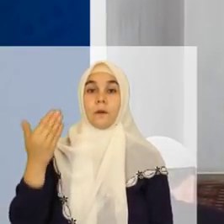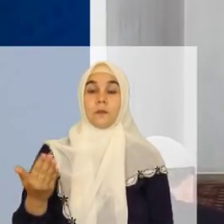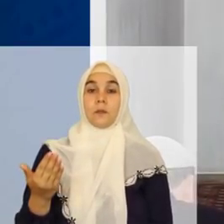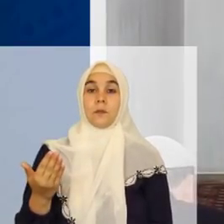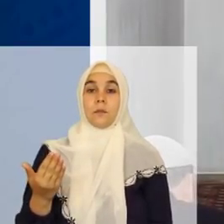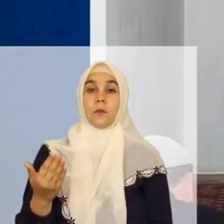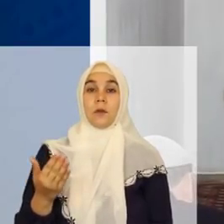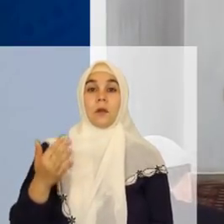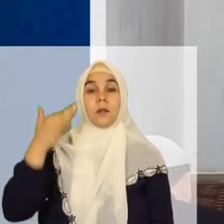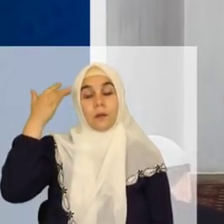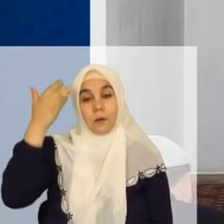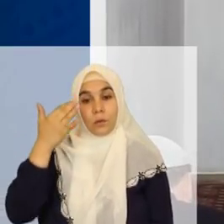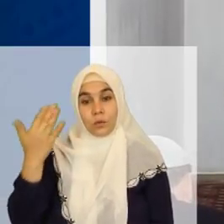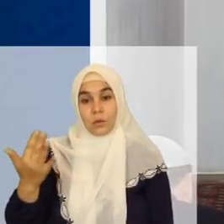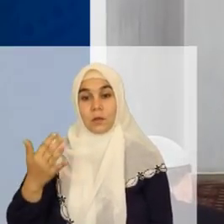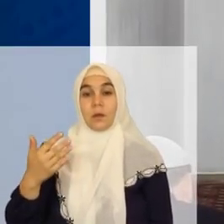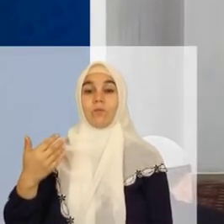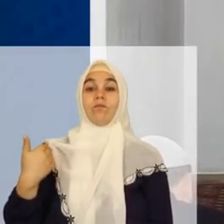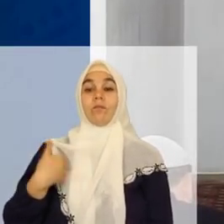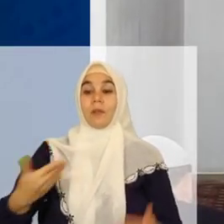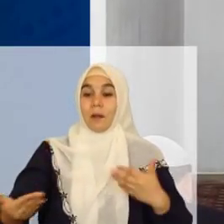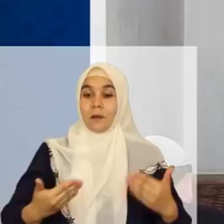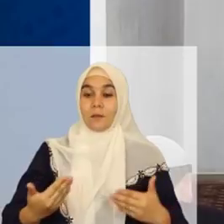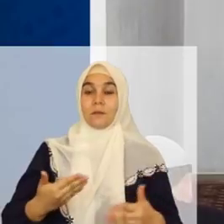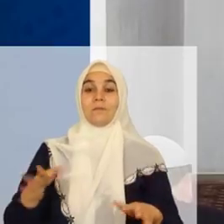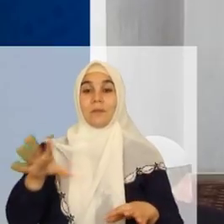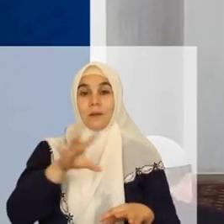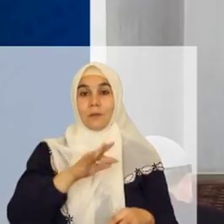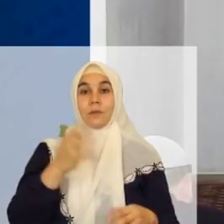umuman tafakkur jihatidan, hatto harakat jihatidan